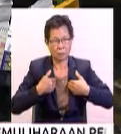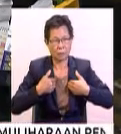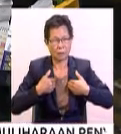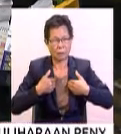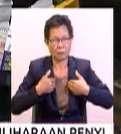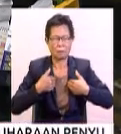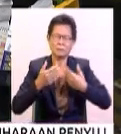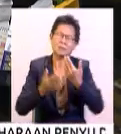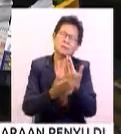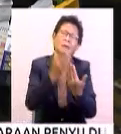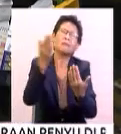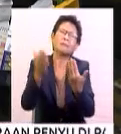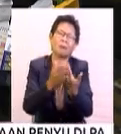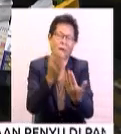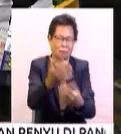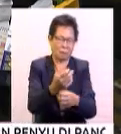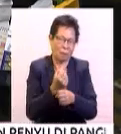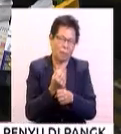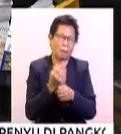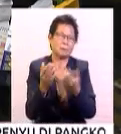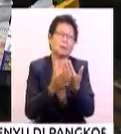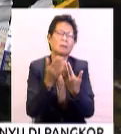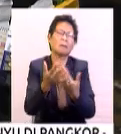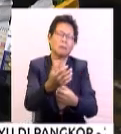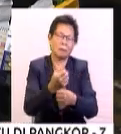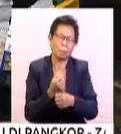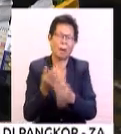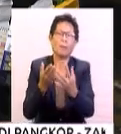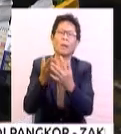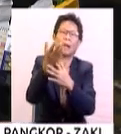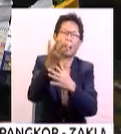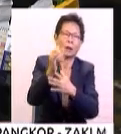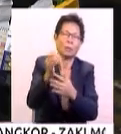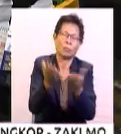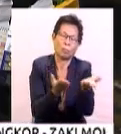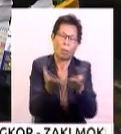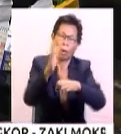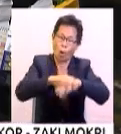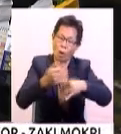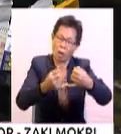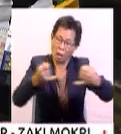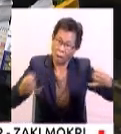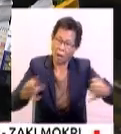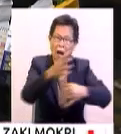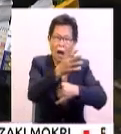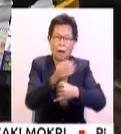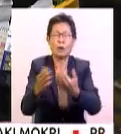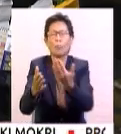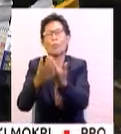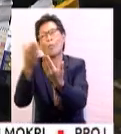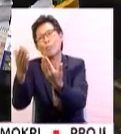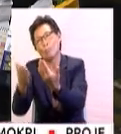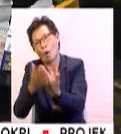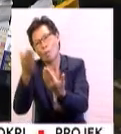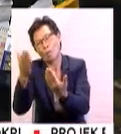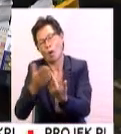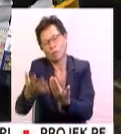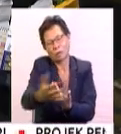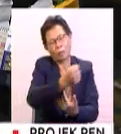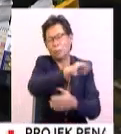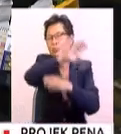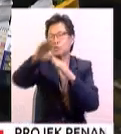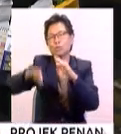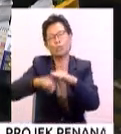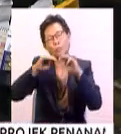lebih senang diperolehi mungkin melalui perkhidmatan online dan lebih mudah diperolehi oleh semua